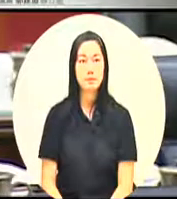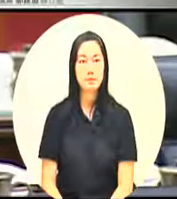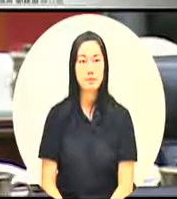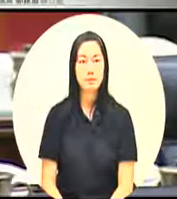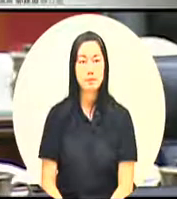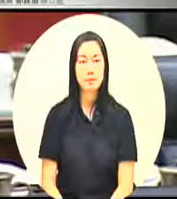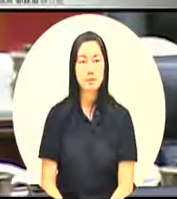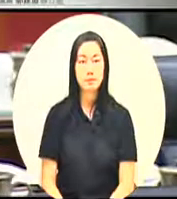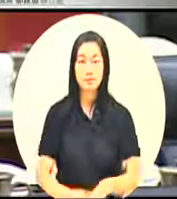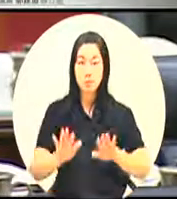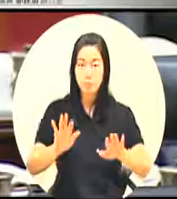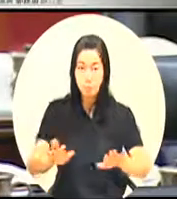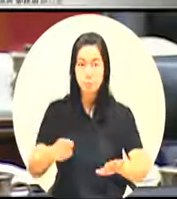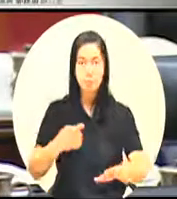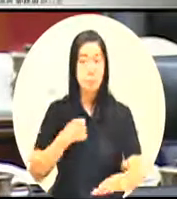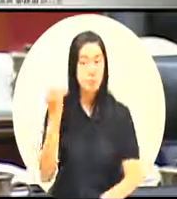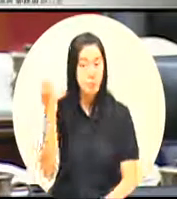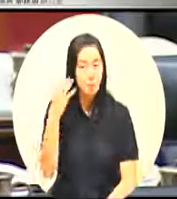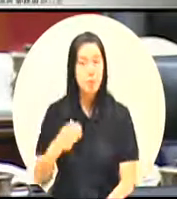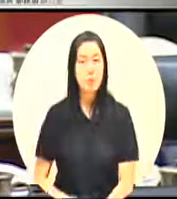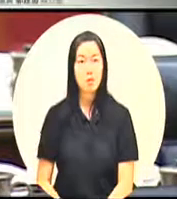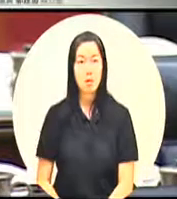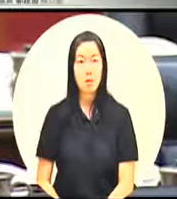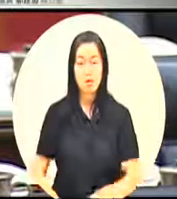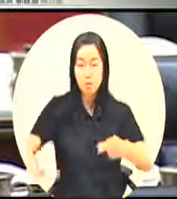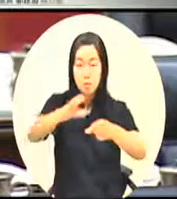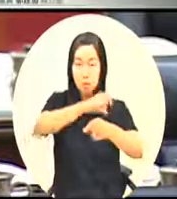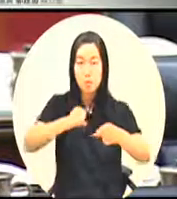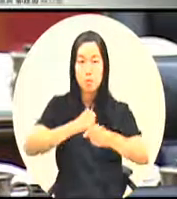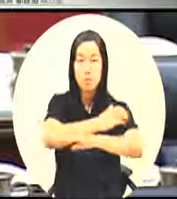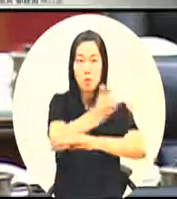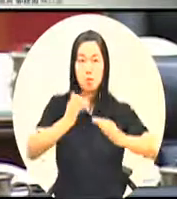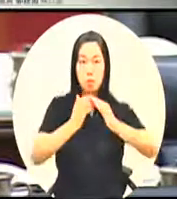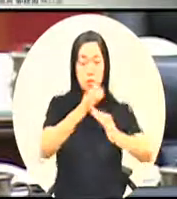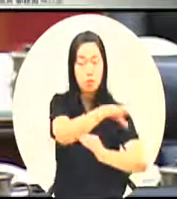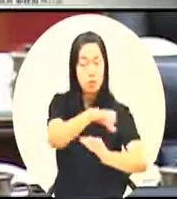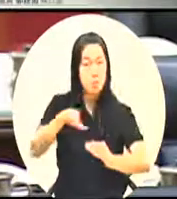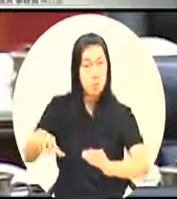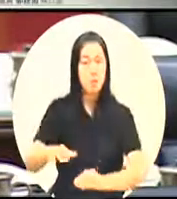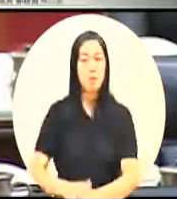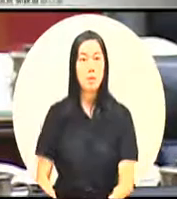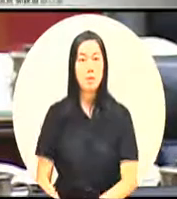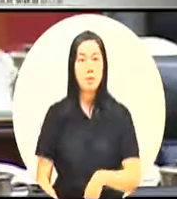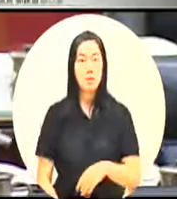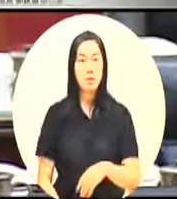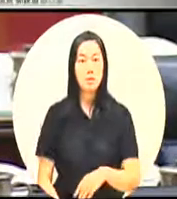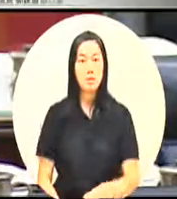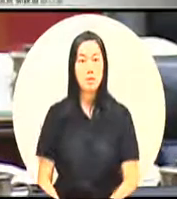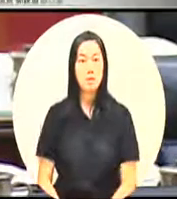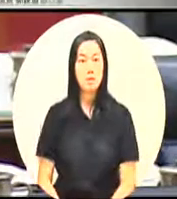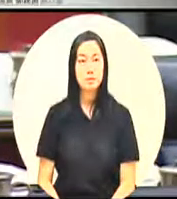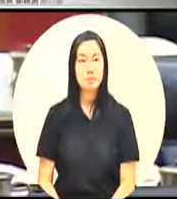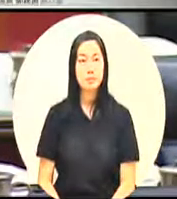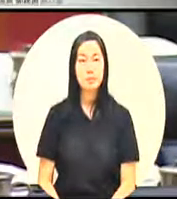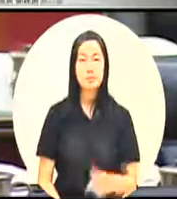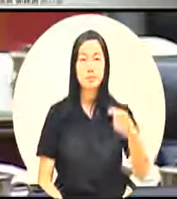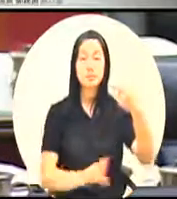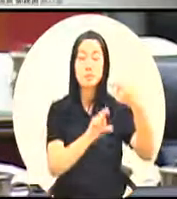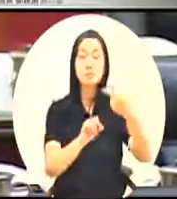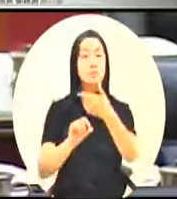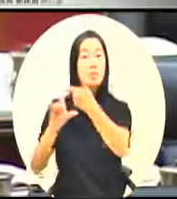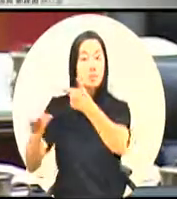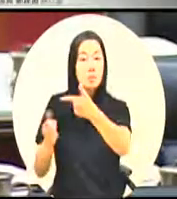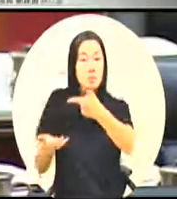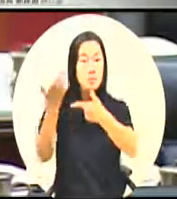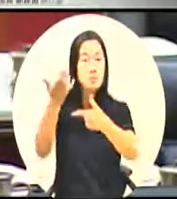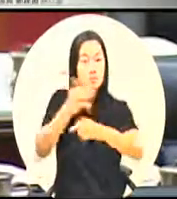在我所知道，全国各县市只要在上半年已经有6个县